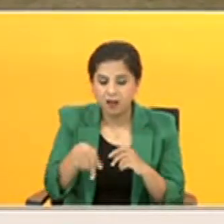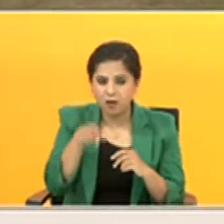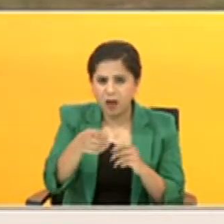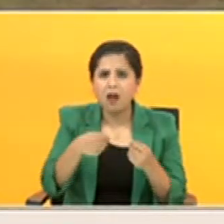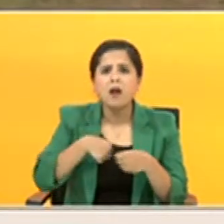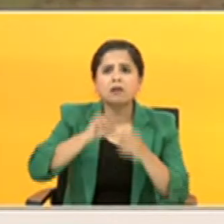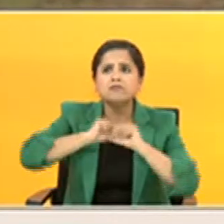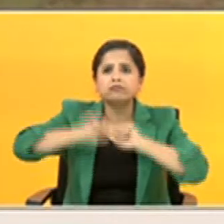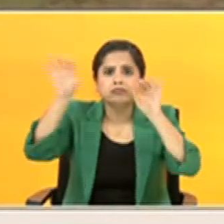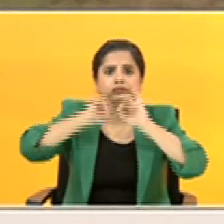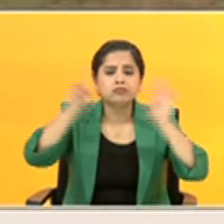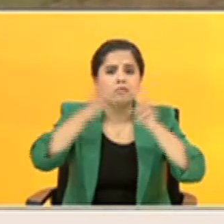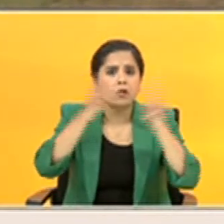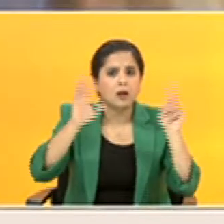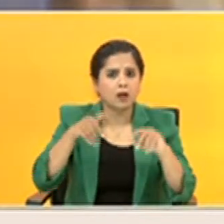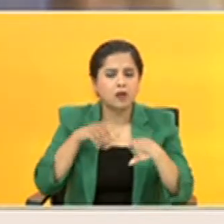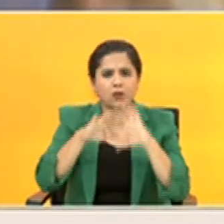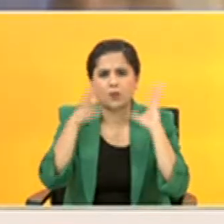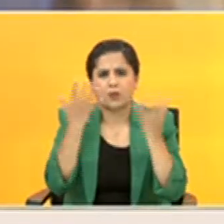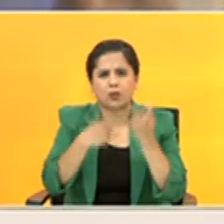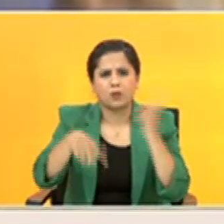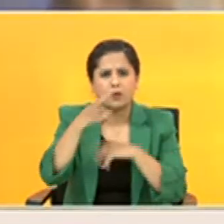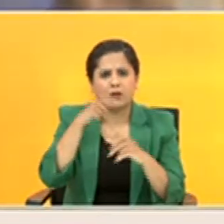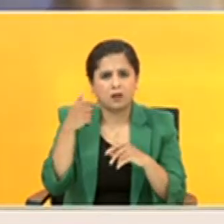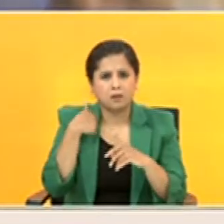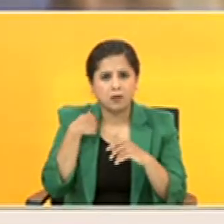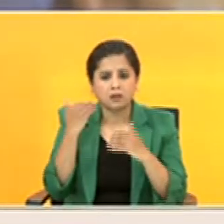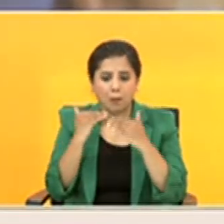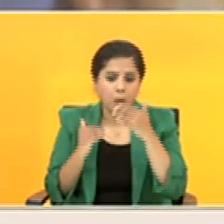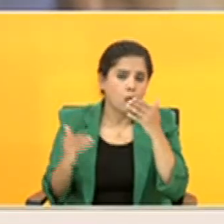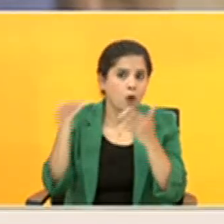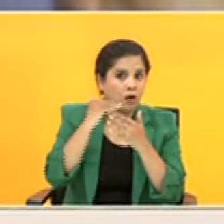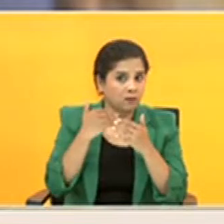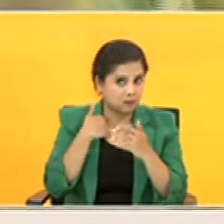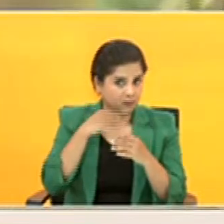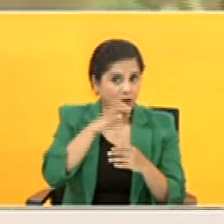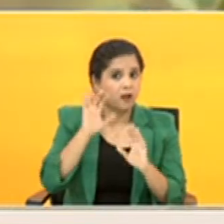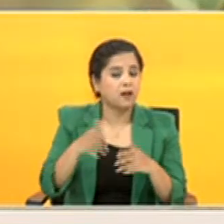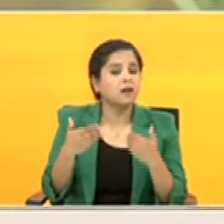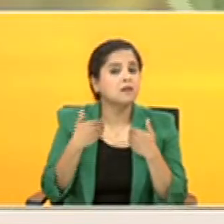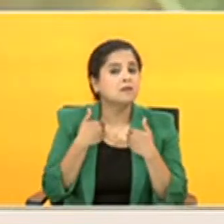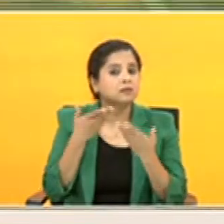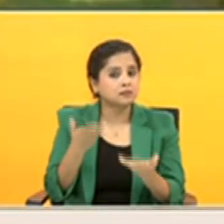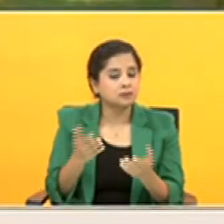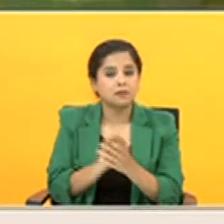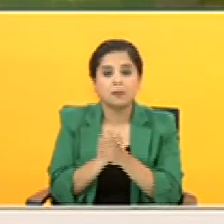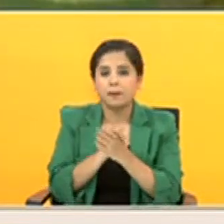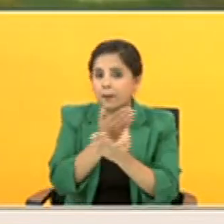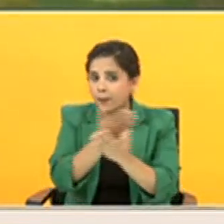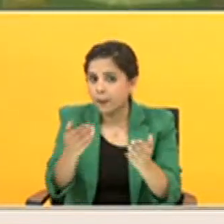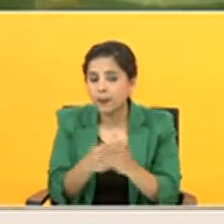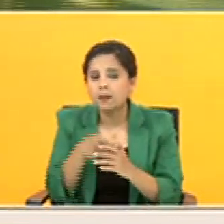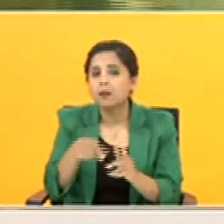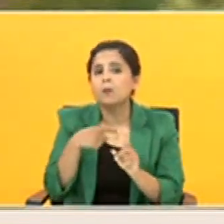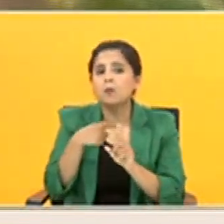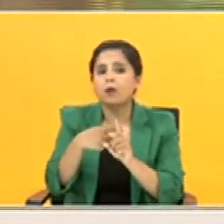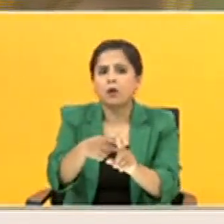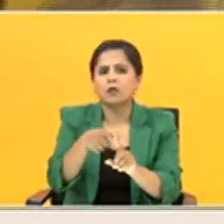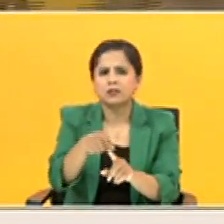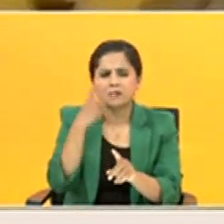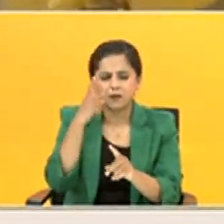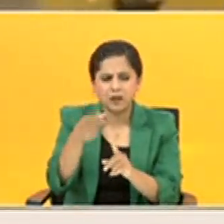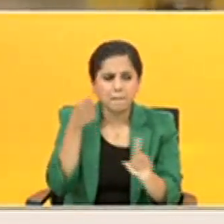एक्सपोर्ट में दुनिया के अग्रणी देशों में आ चुके हैं। साथियों, इस पॉजिटिव इम्पैक्ट